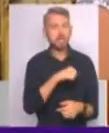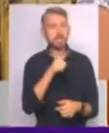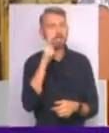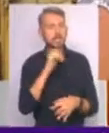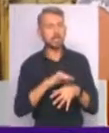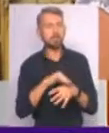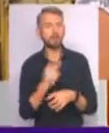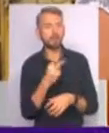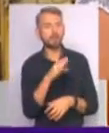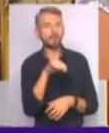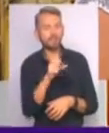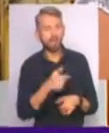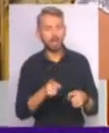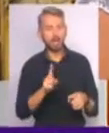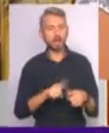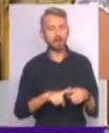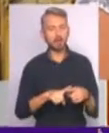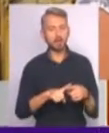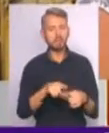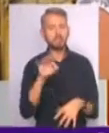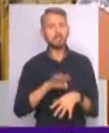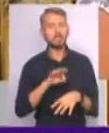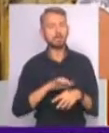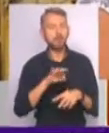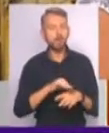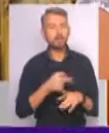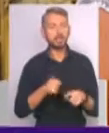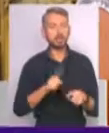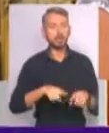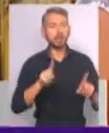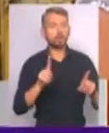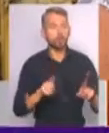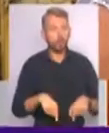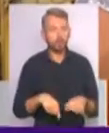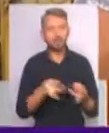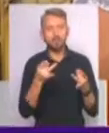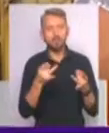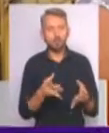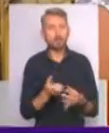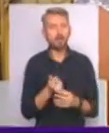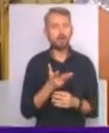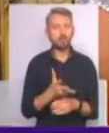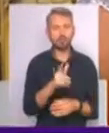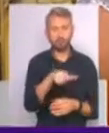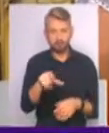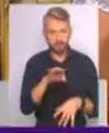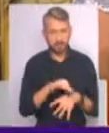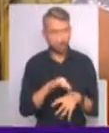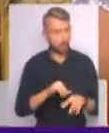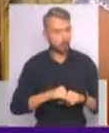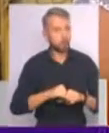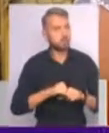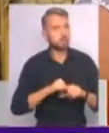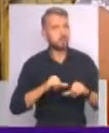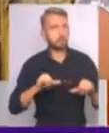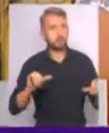второго типа. Это заболевание, которое тоже... Просто количество заболевших растет, ну, в